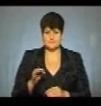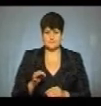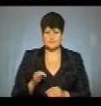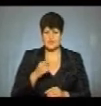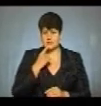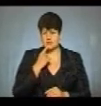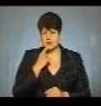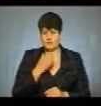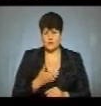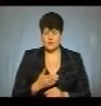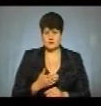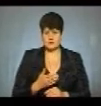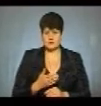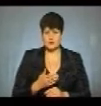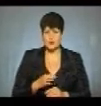Червоний,